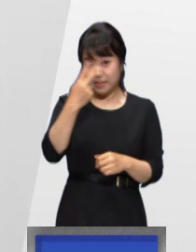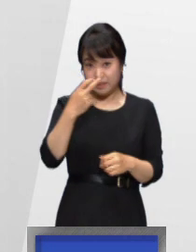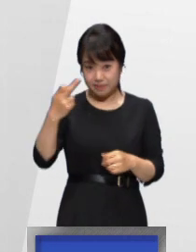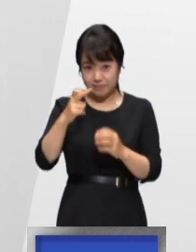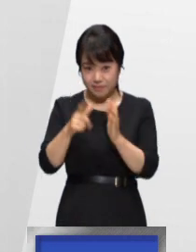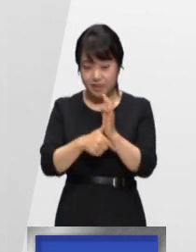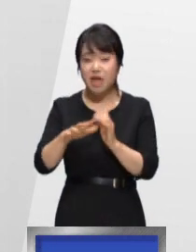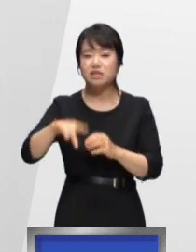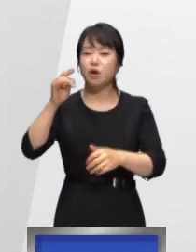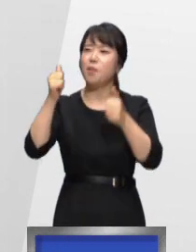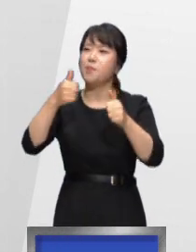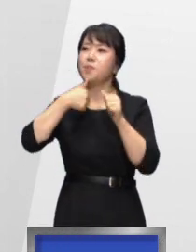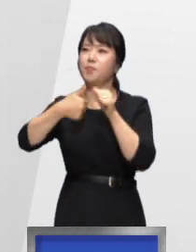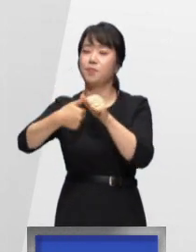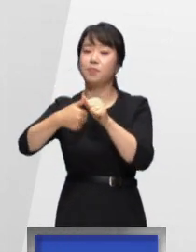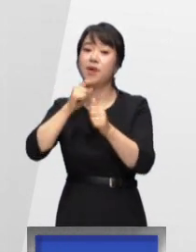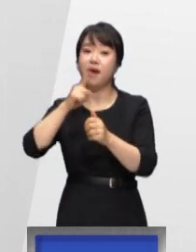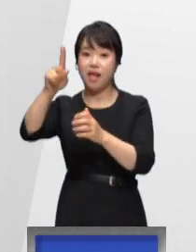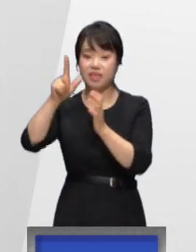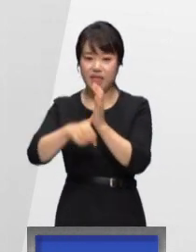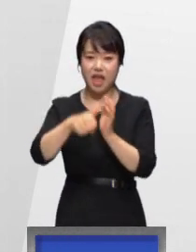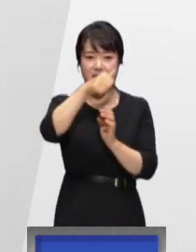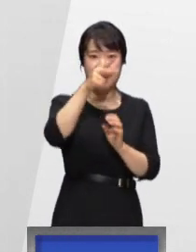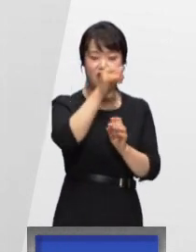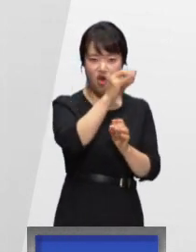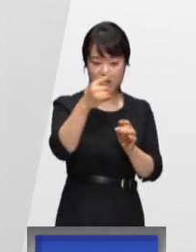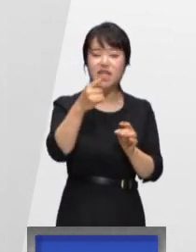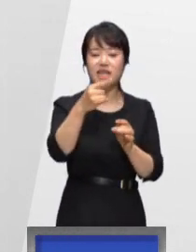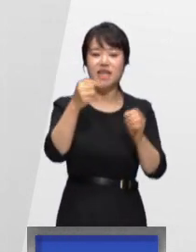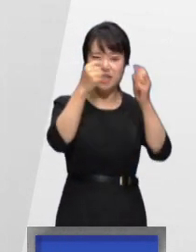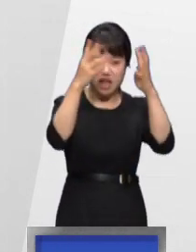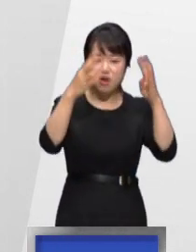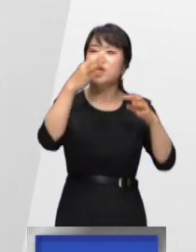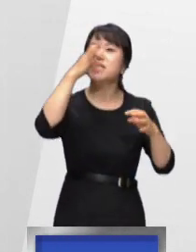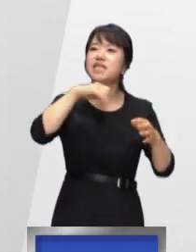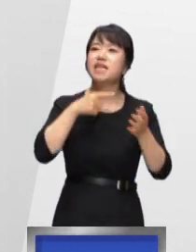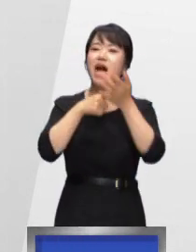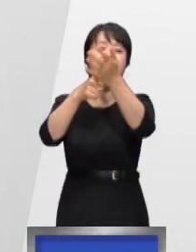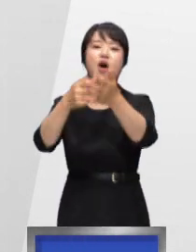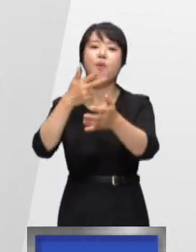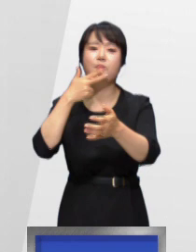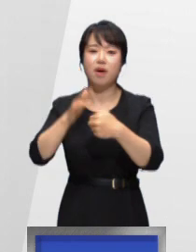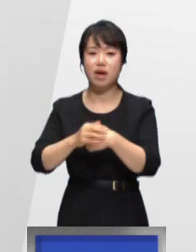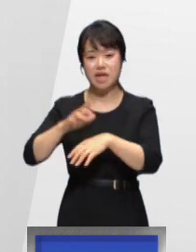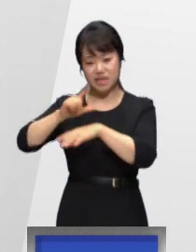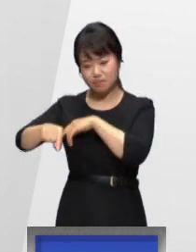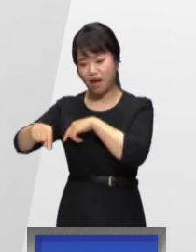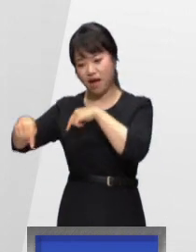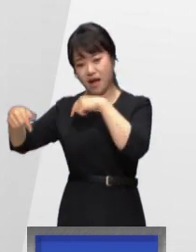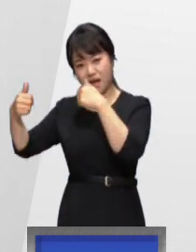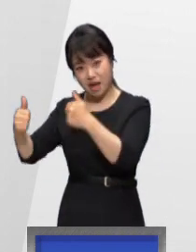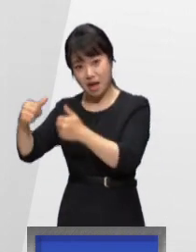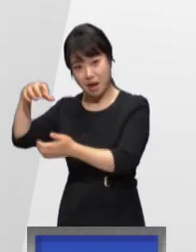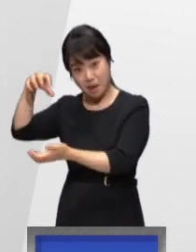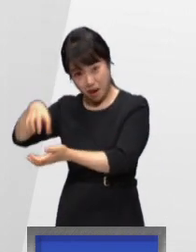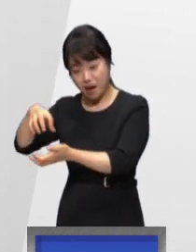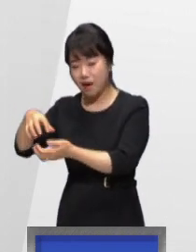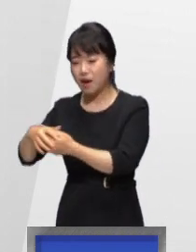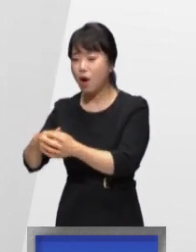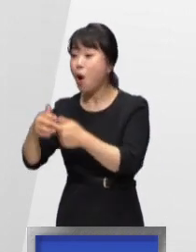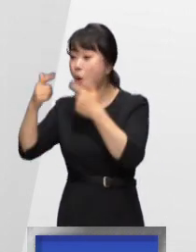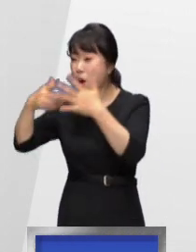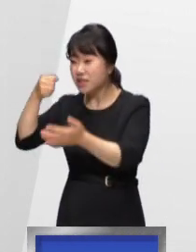2012년 첫 소송 제기 시 경희학원이 이자를 청구하지 않았고 지방재정법에서도